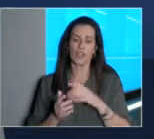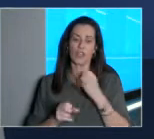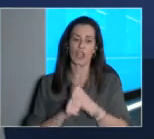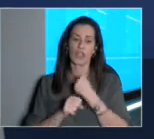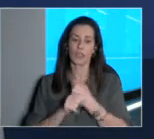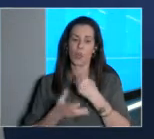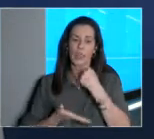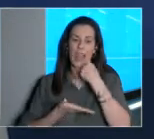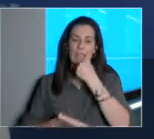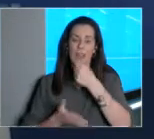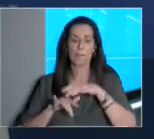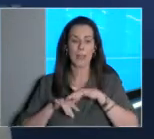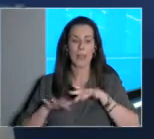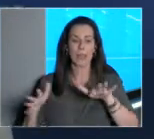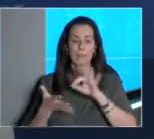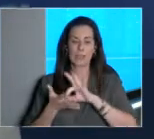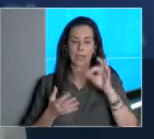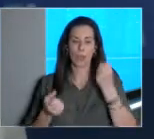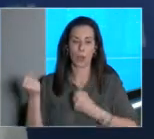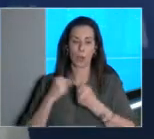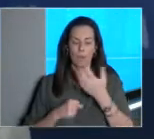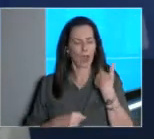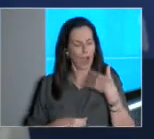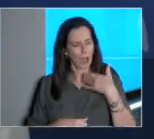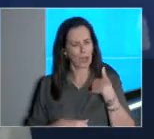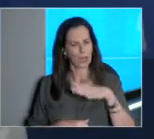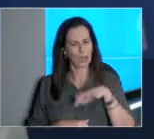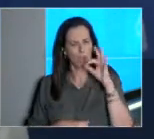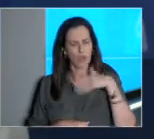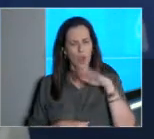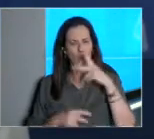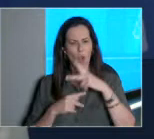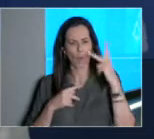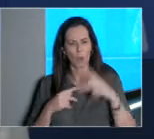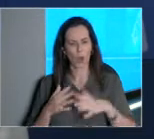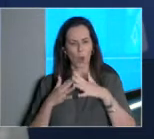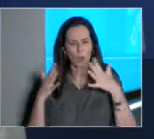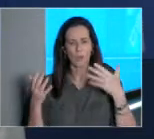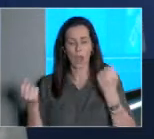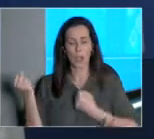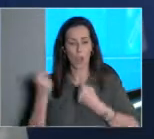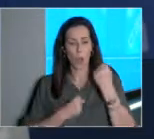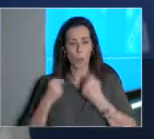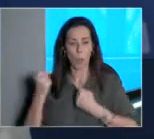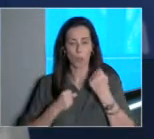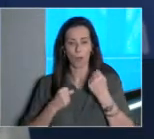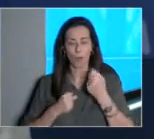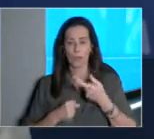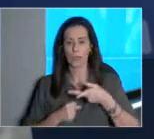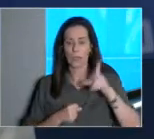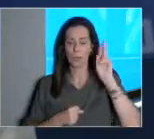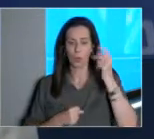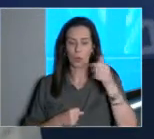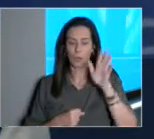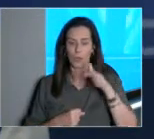כשהעברנו תקציבים של מיליארדים במשרד התחבורה, ואז גיליתי שרוב הפרויקטים המשמעותיים של התחבורה בארץ הכפילו את העלות